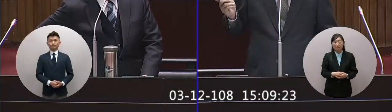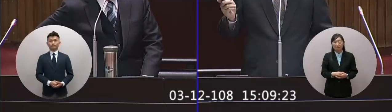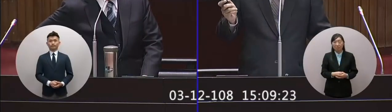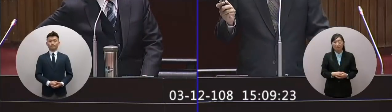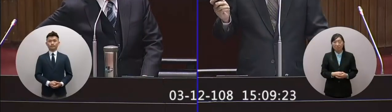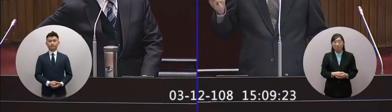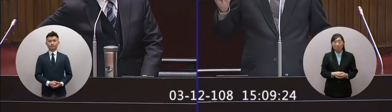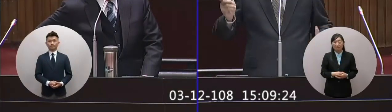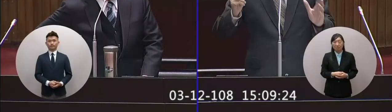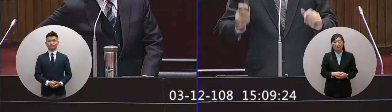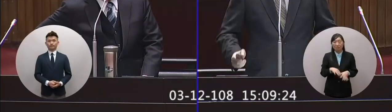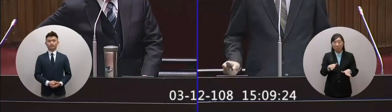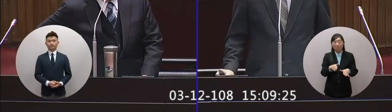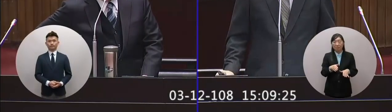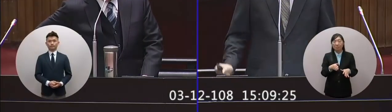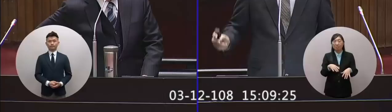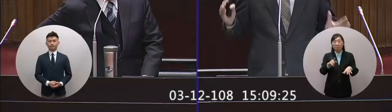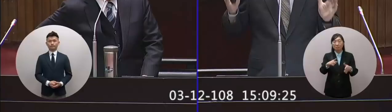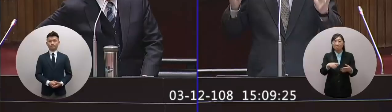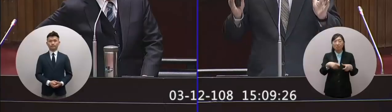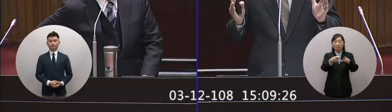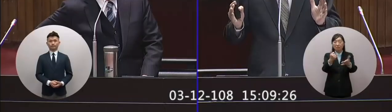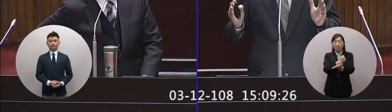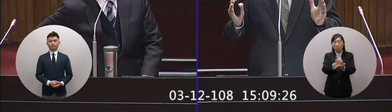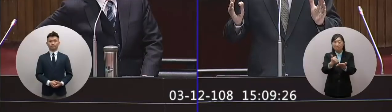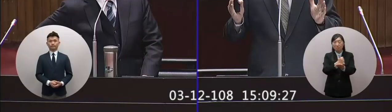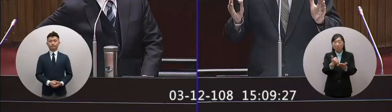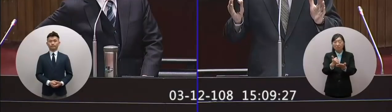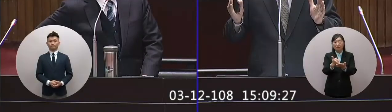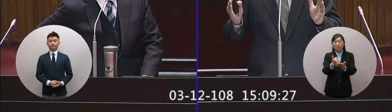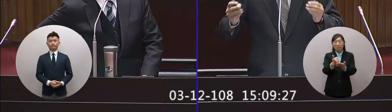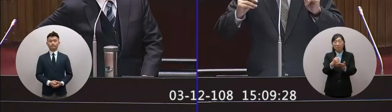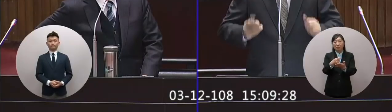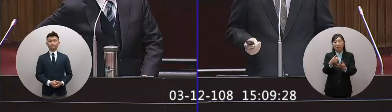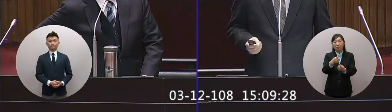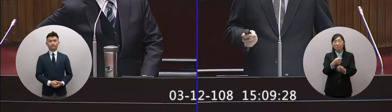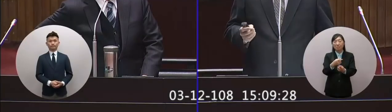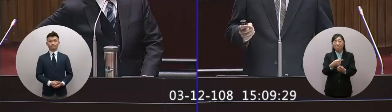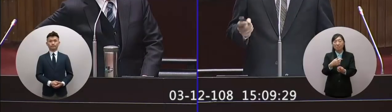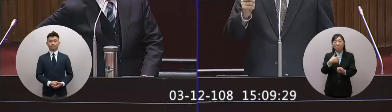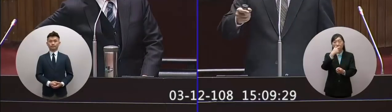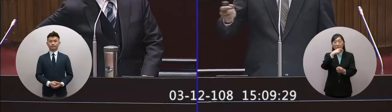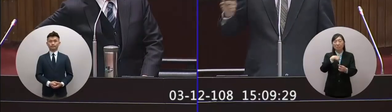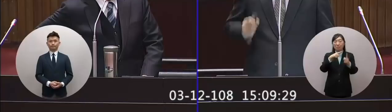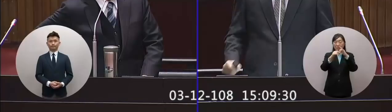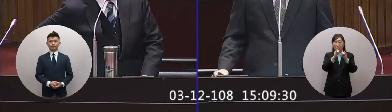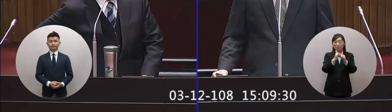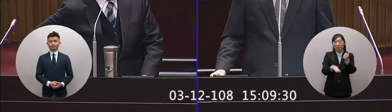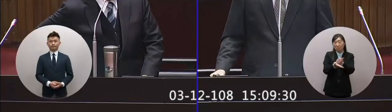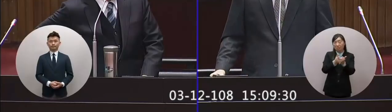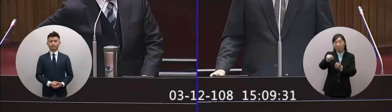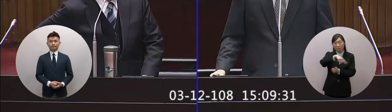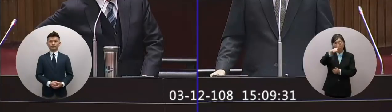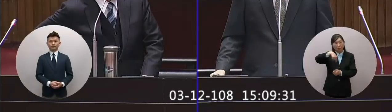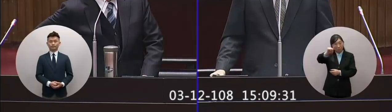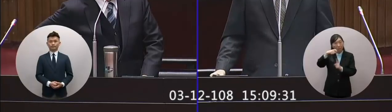说，公共运输尽量让大家能够使用公共运输，这是我们大家